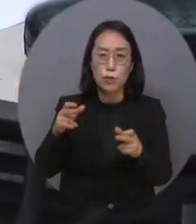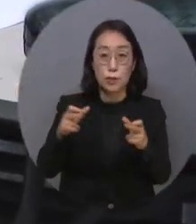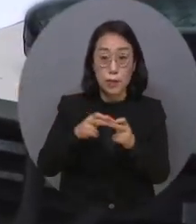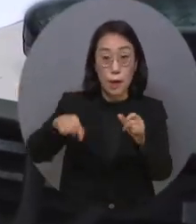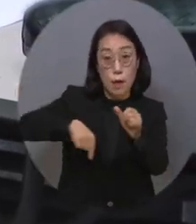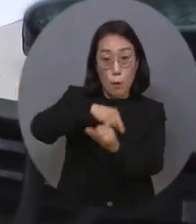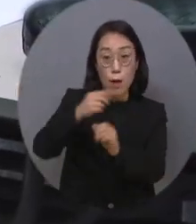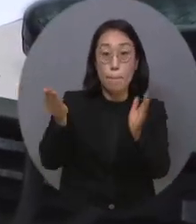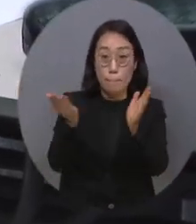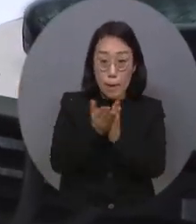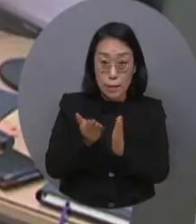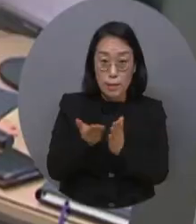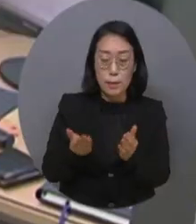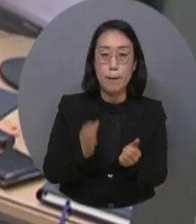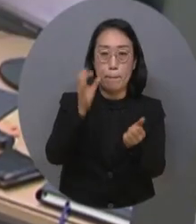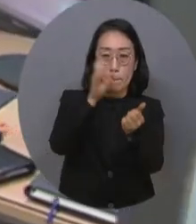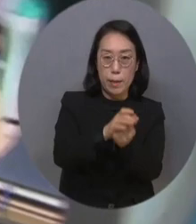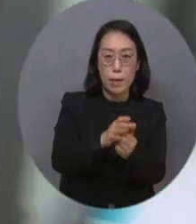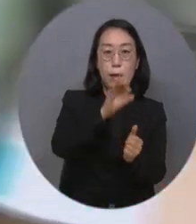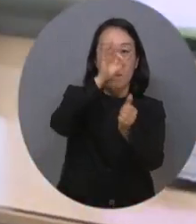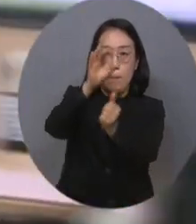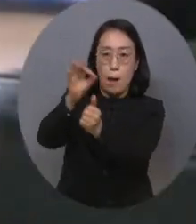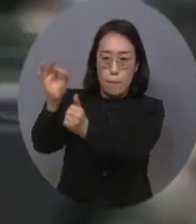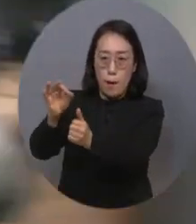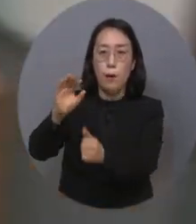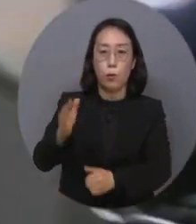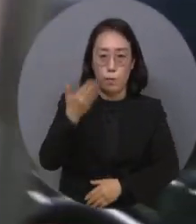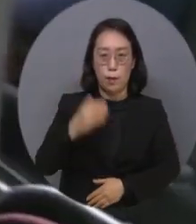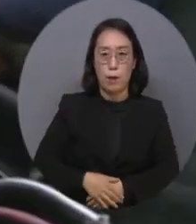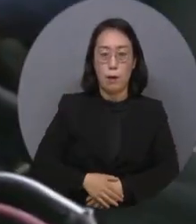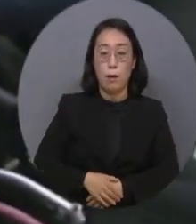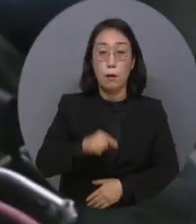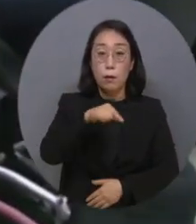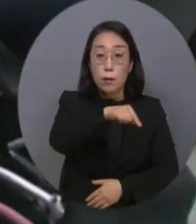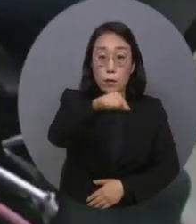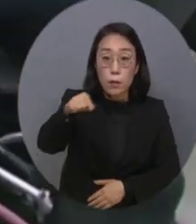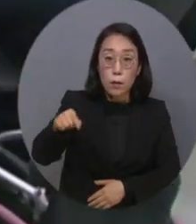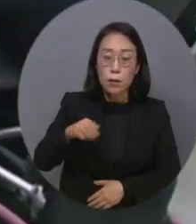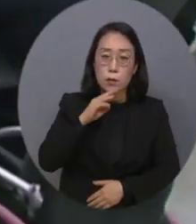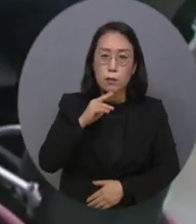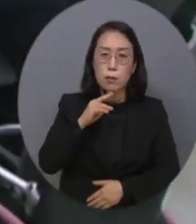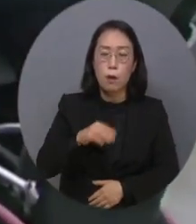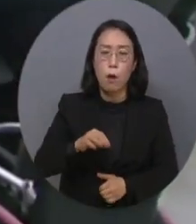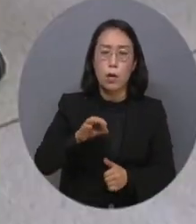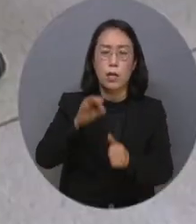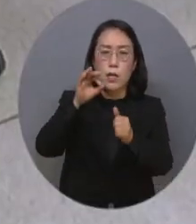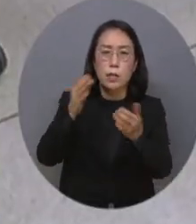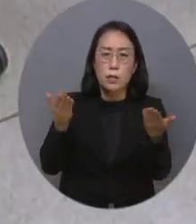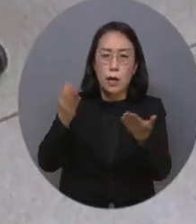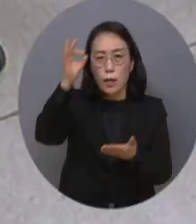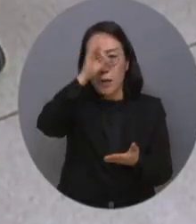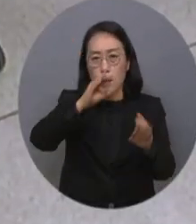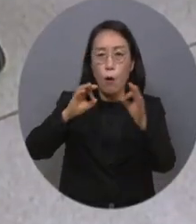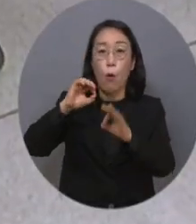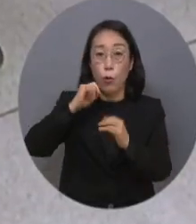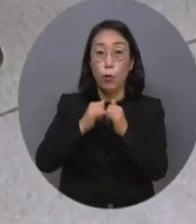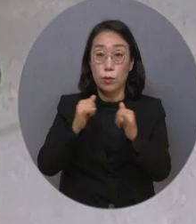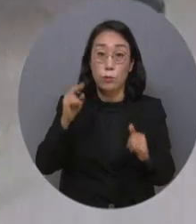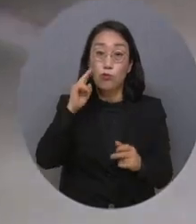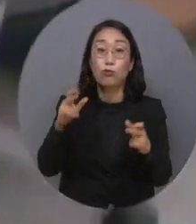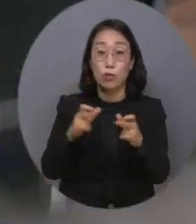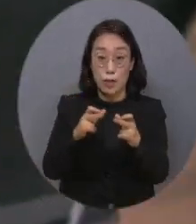적합한 직위에 배치됩니다 중증장애 경력 채용은 상대적으로 고용 여건이 열악한 중증장애인의